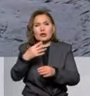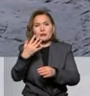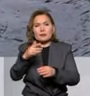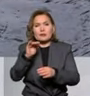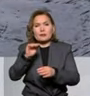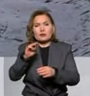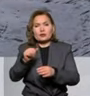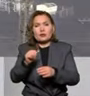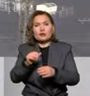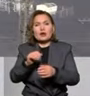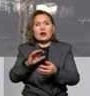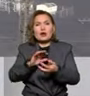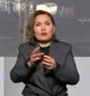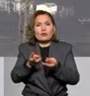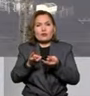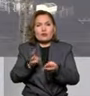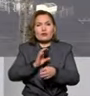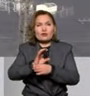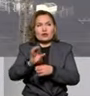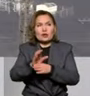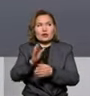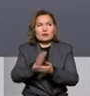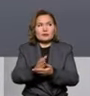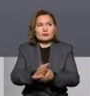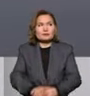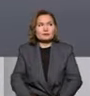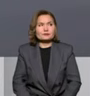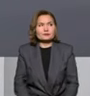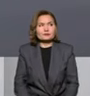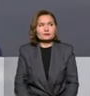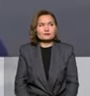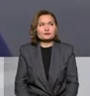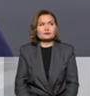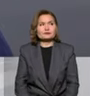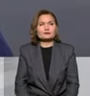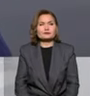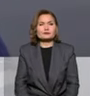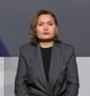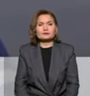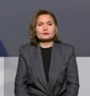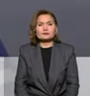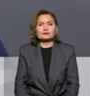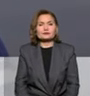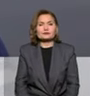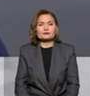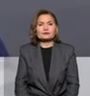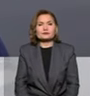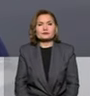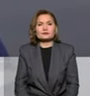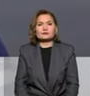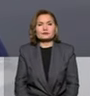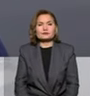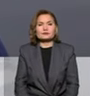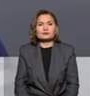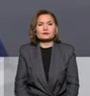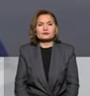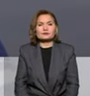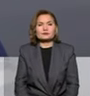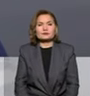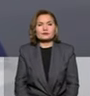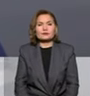тонна қатты отын шығарады. Производственная мощность разреза на сегодняшний день составляет 42 миллиона